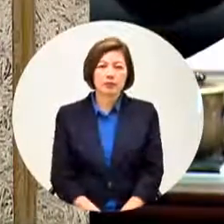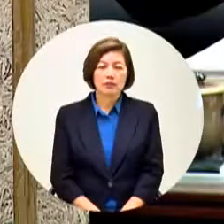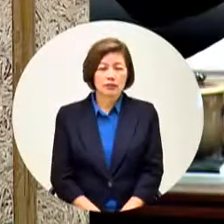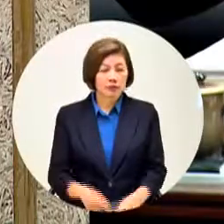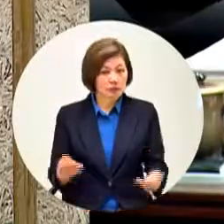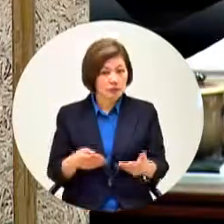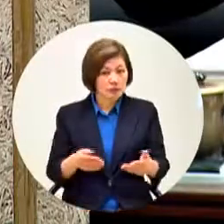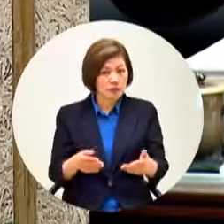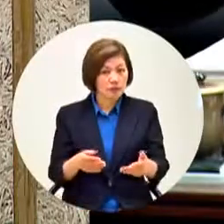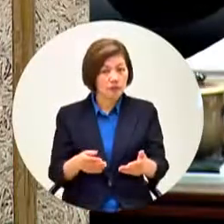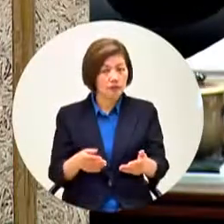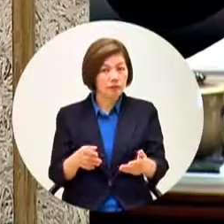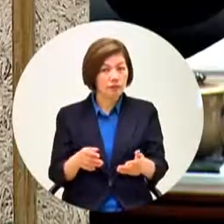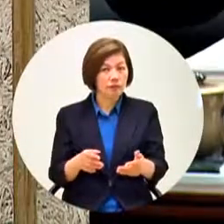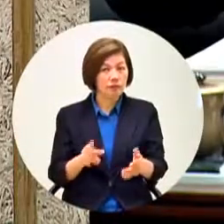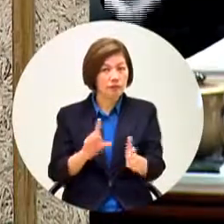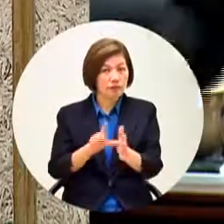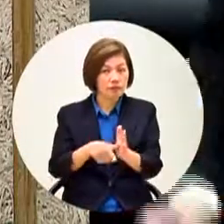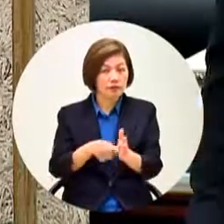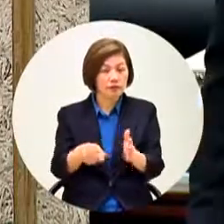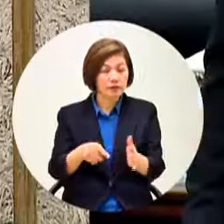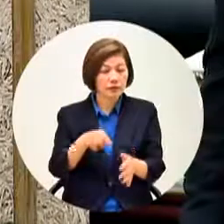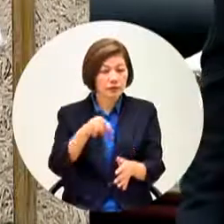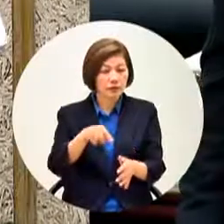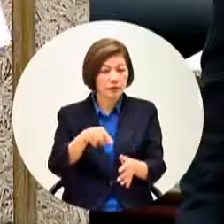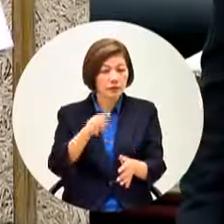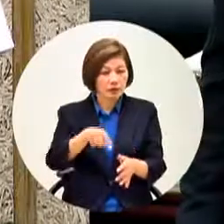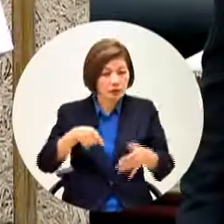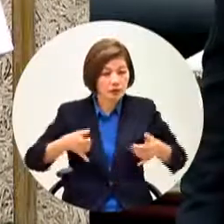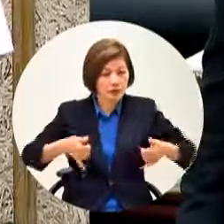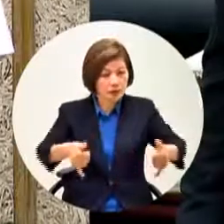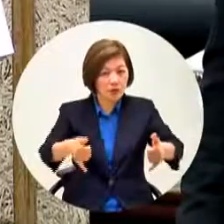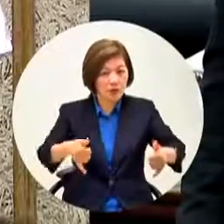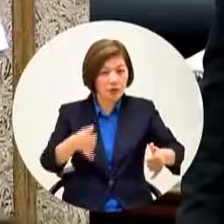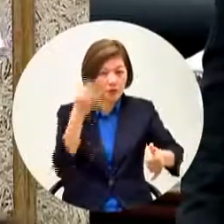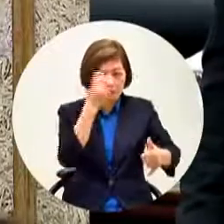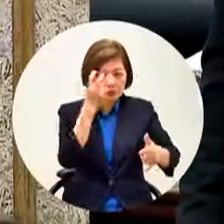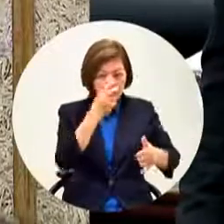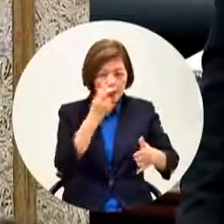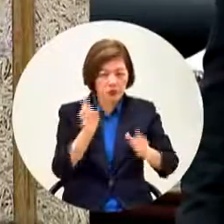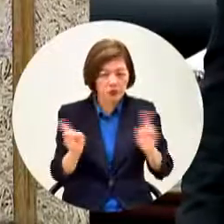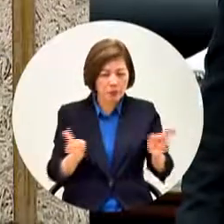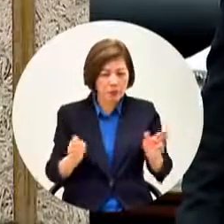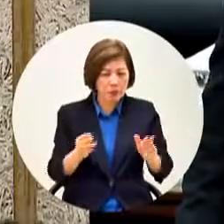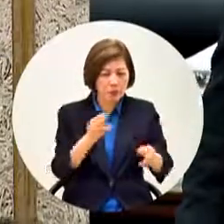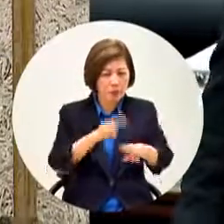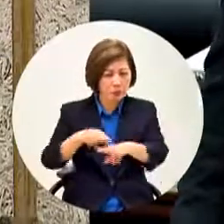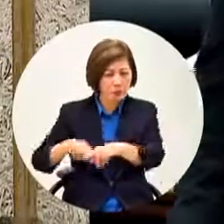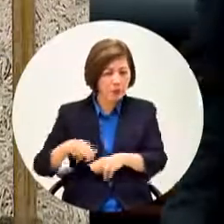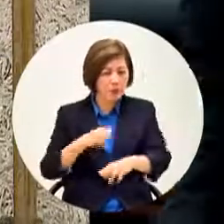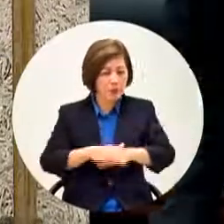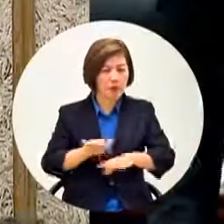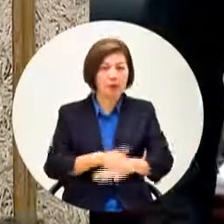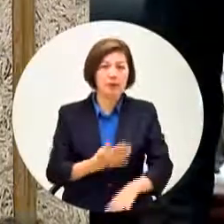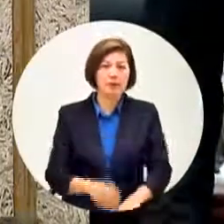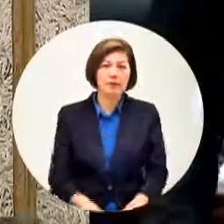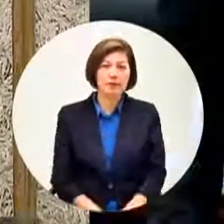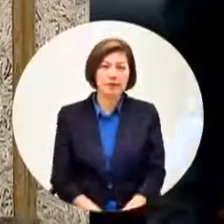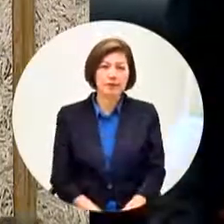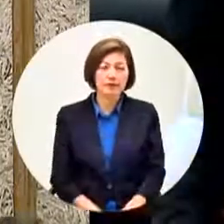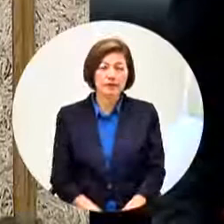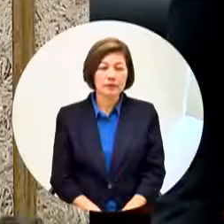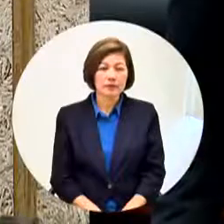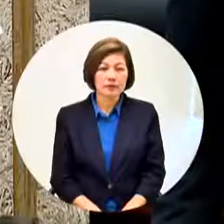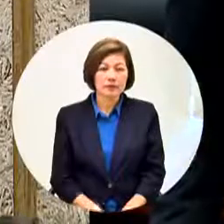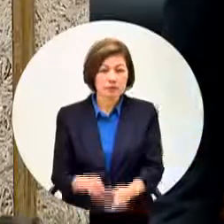阵，这条路敢会管制？ 所以阮可能。在地方遐